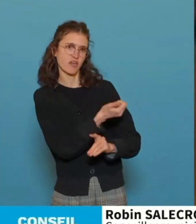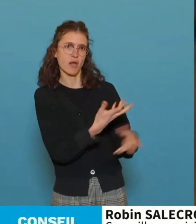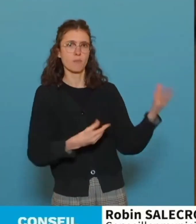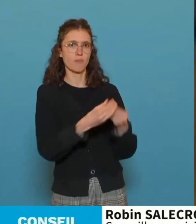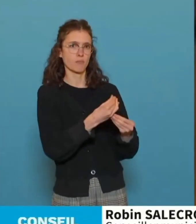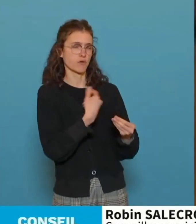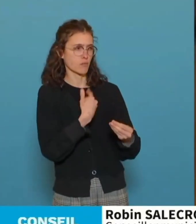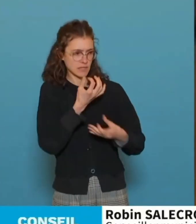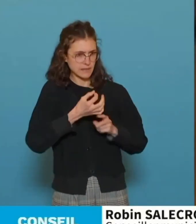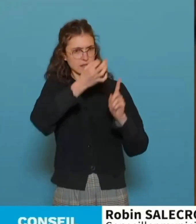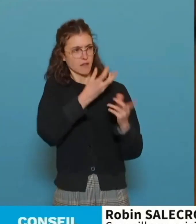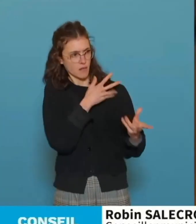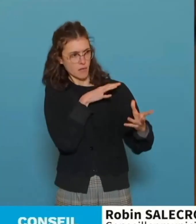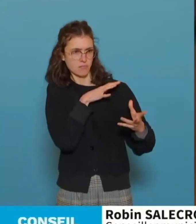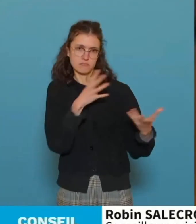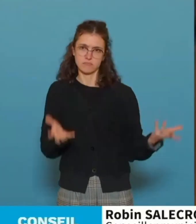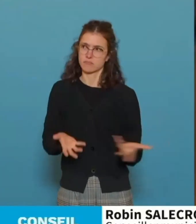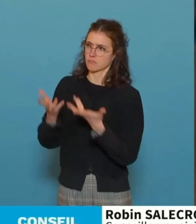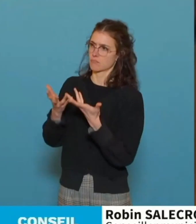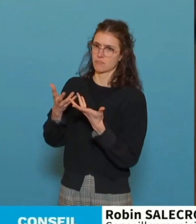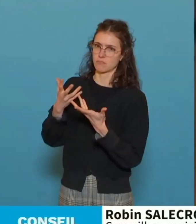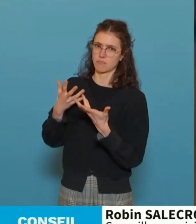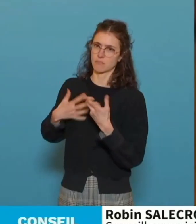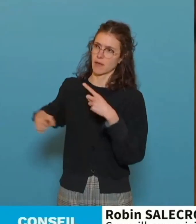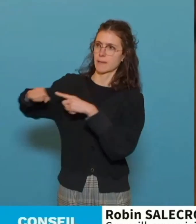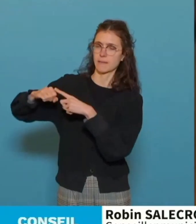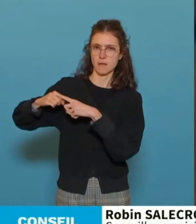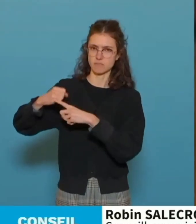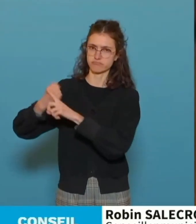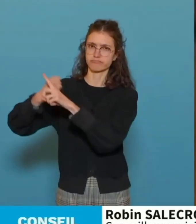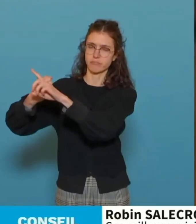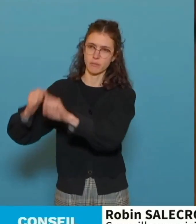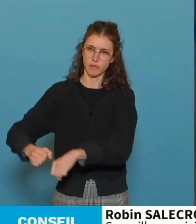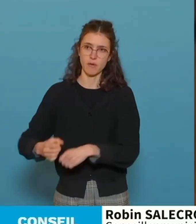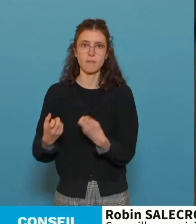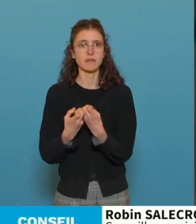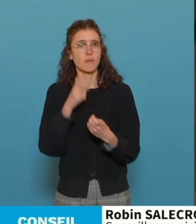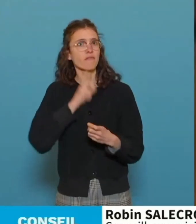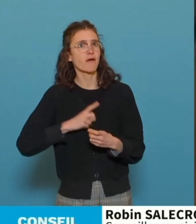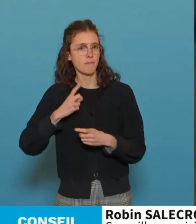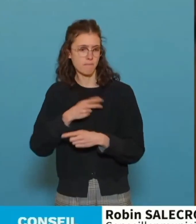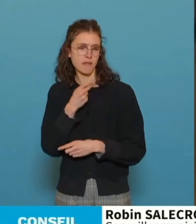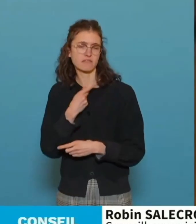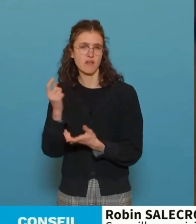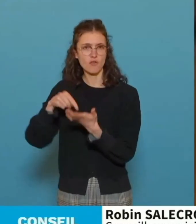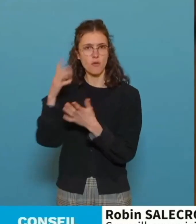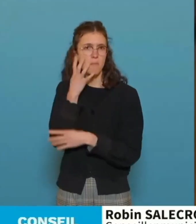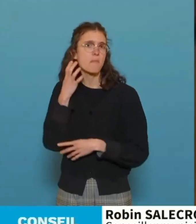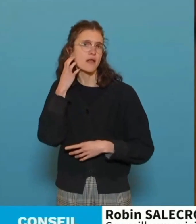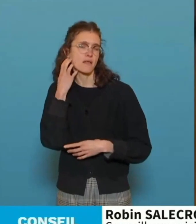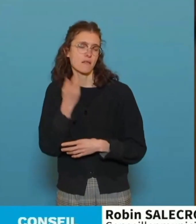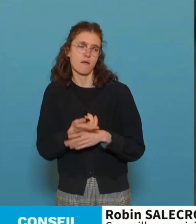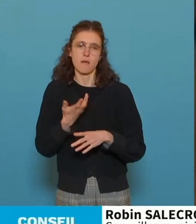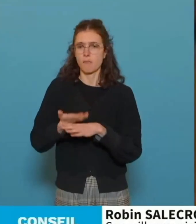exécutée par l'armée napoléonienne, Awa Keïta, femme politique et médecin malienne, incarne cette rébellion des peuples colonisés face à